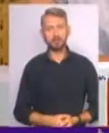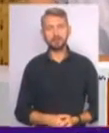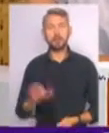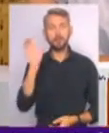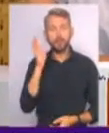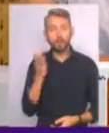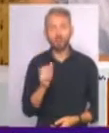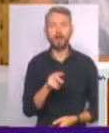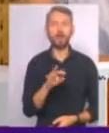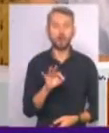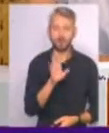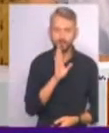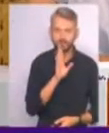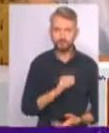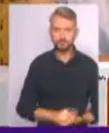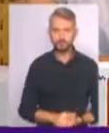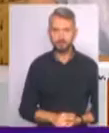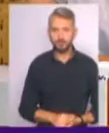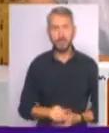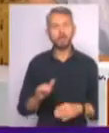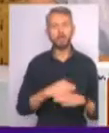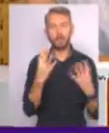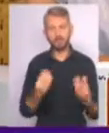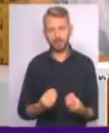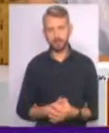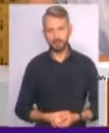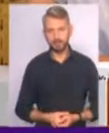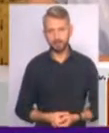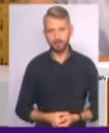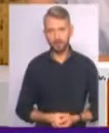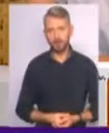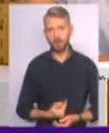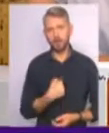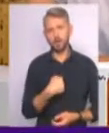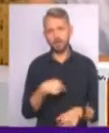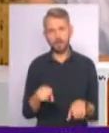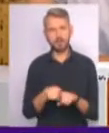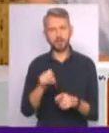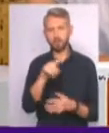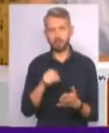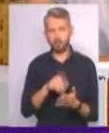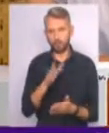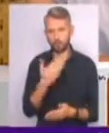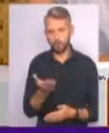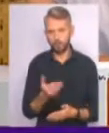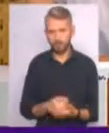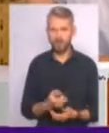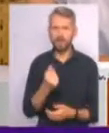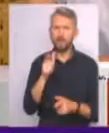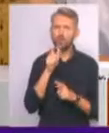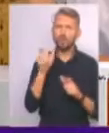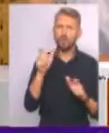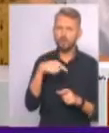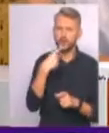Слухаємо вас. Алло. Так, так. Алло. Добрий день. Доброго дня. Мене такий, вопрос буде до вас. Дивіться. Трошки голосніше, якщо